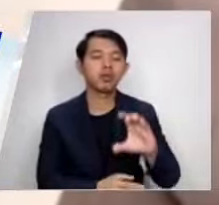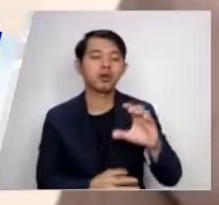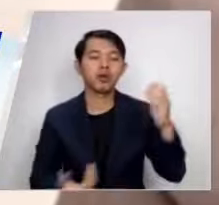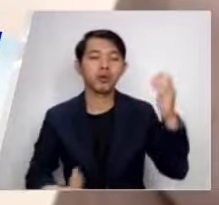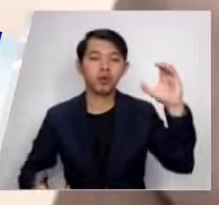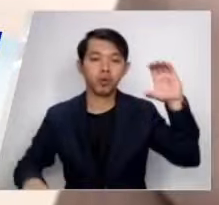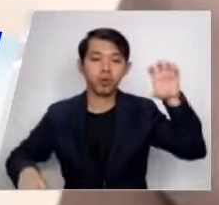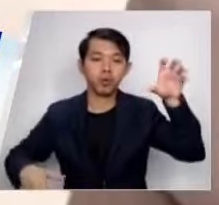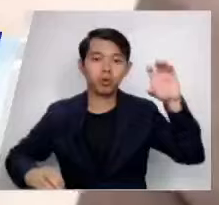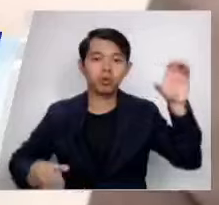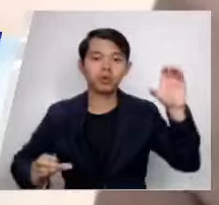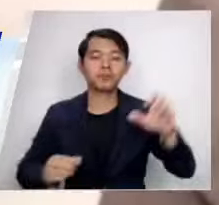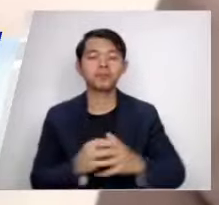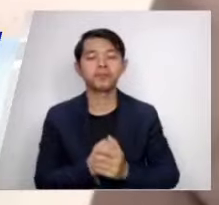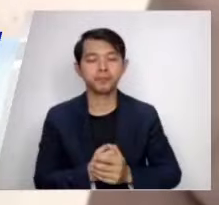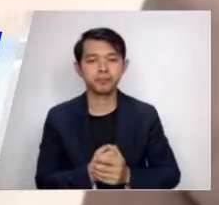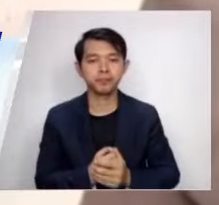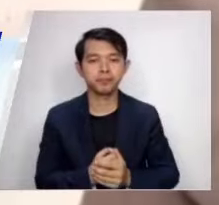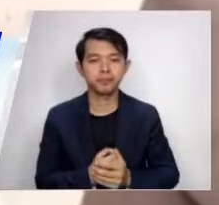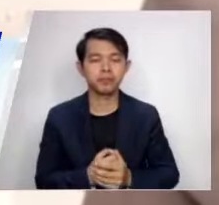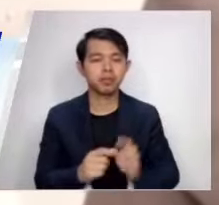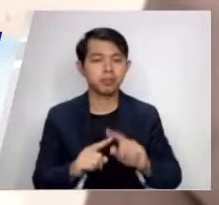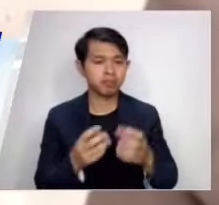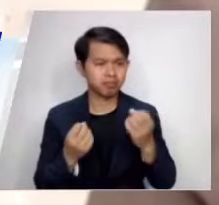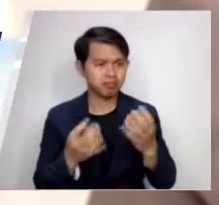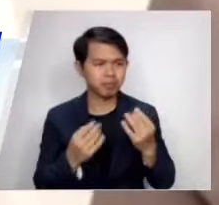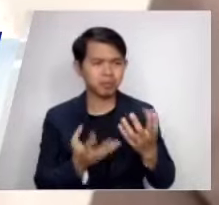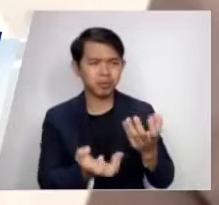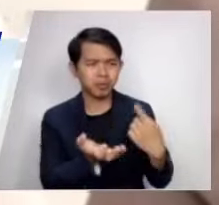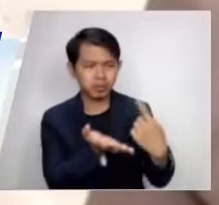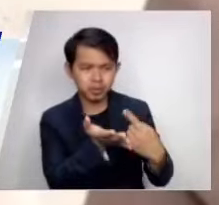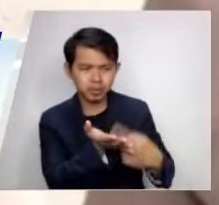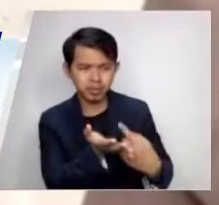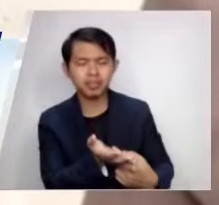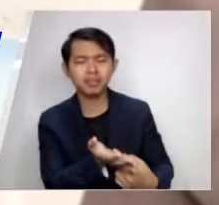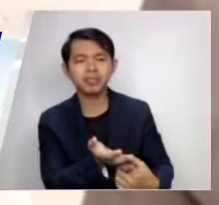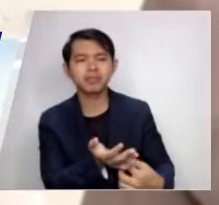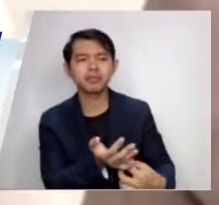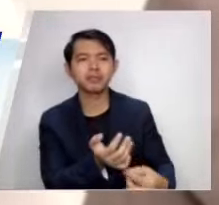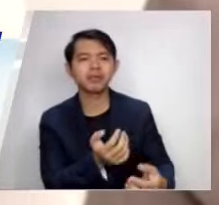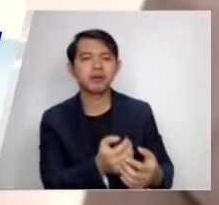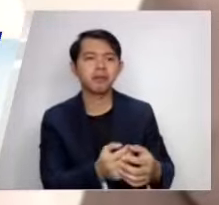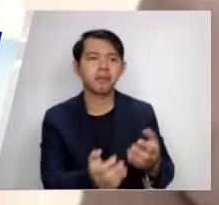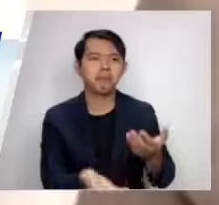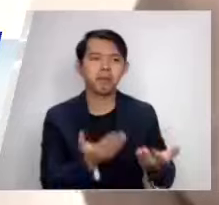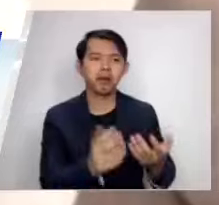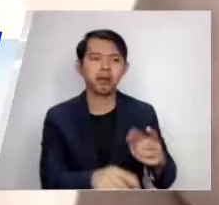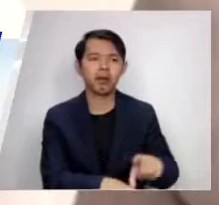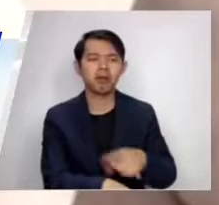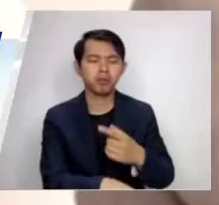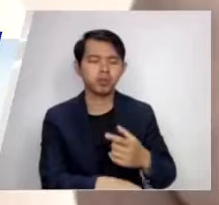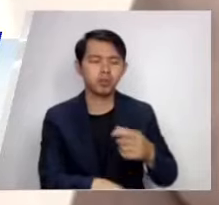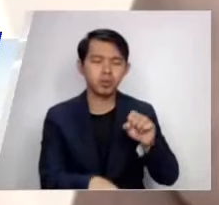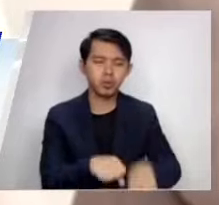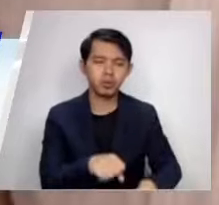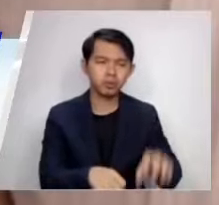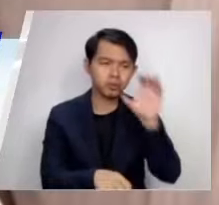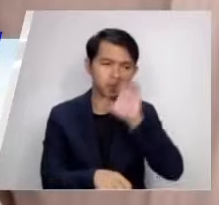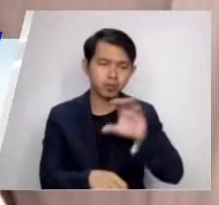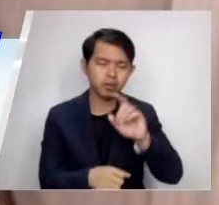marami, napakarami ang gusto kong pag-usapan. Baka humapa masyado, kaya hinahanapan namin na prioritize na lang